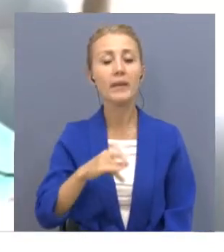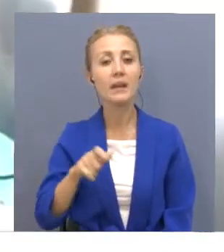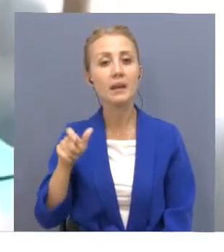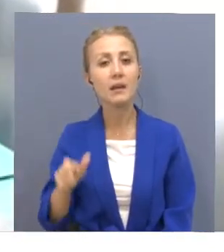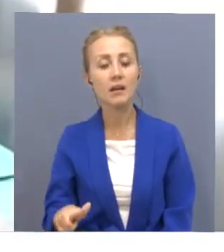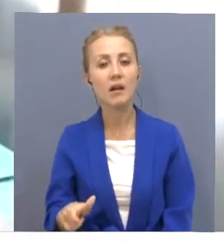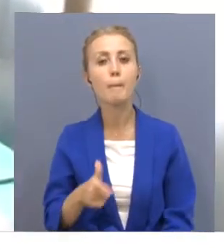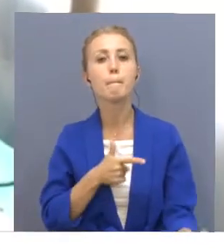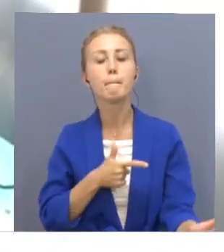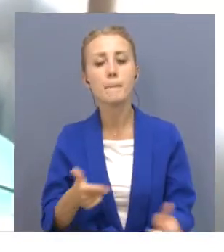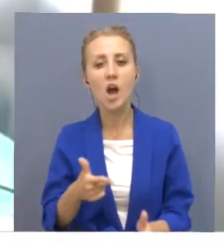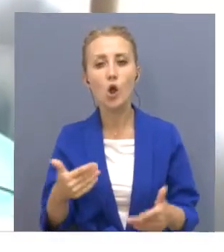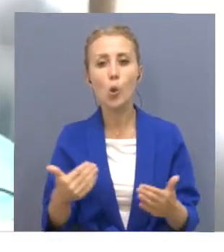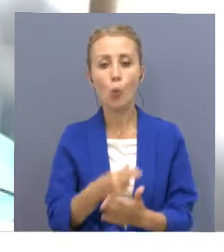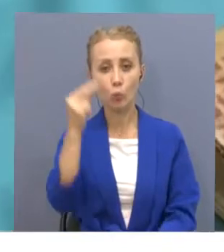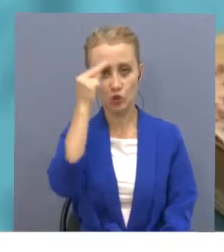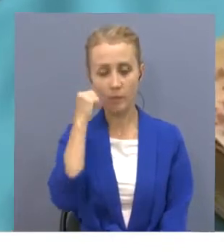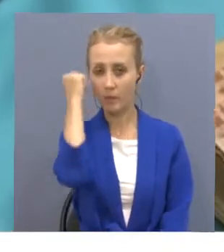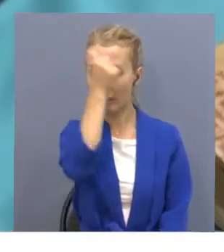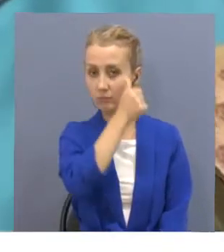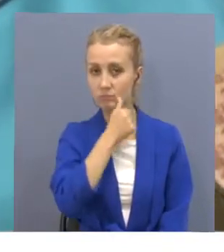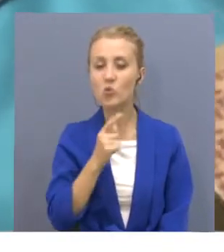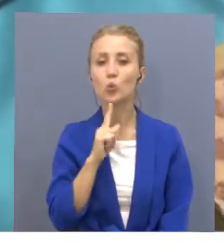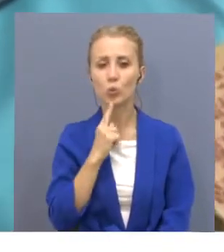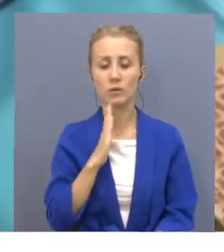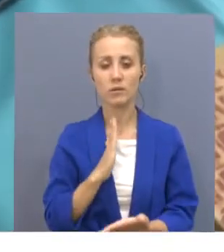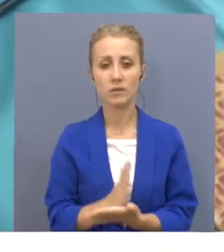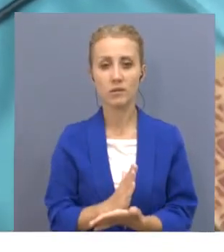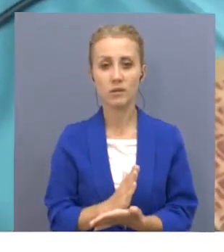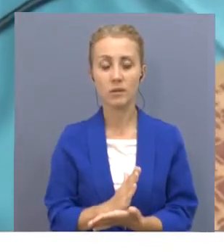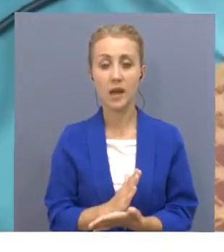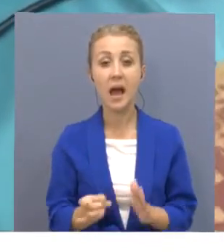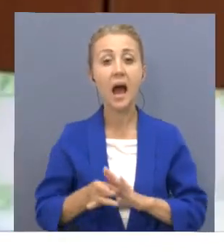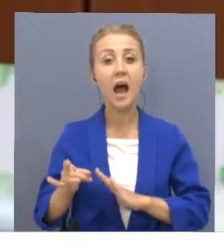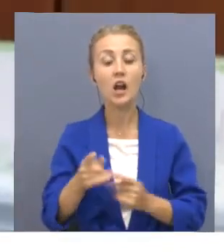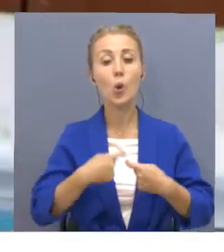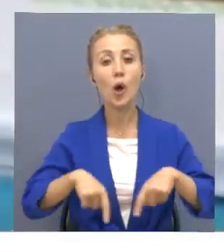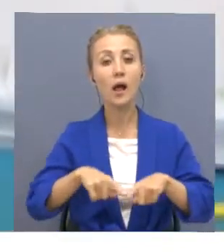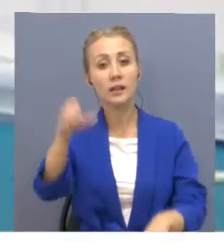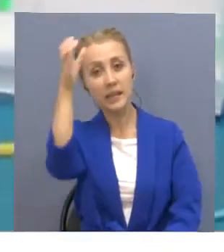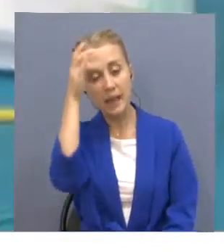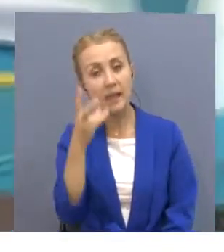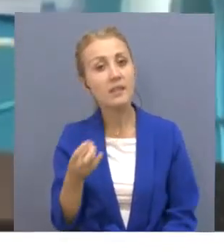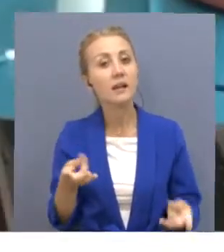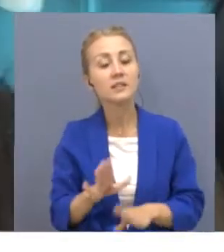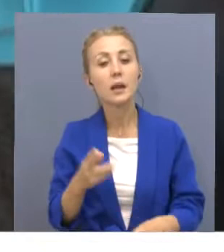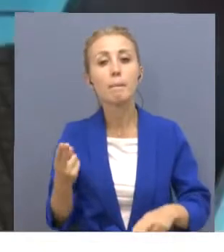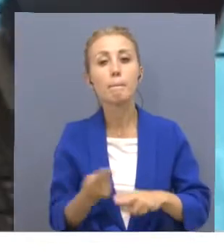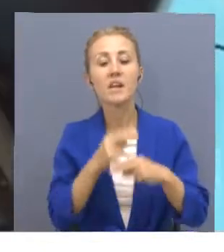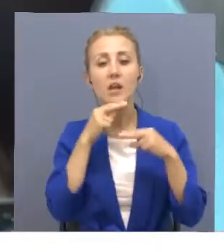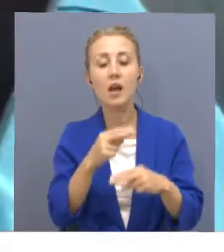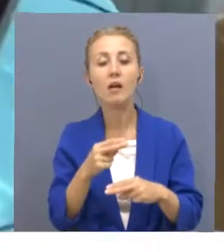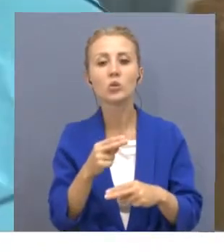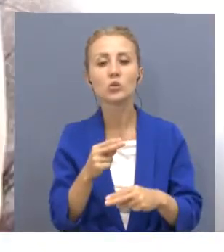что подготовка к новому учебному году вызывает затруднения. Однако районный отдел образования не оставил без внимания